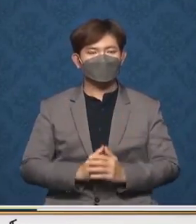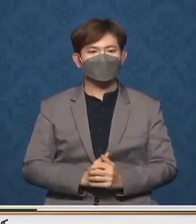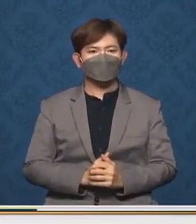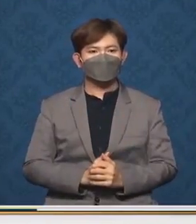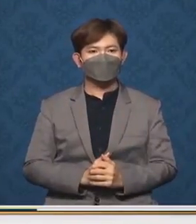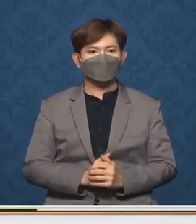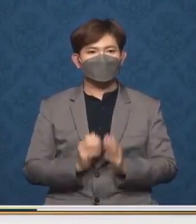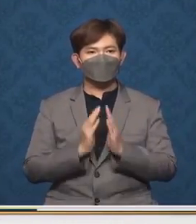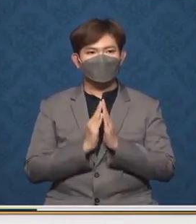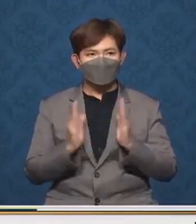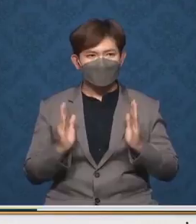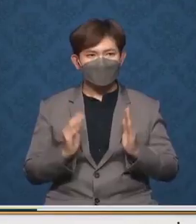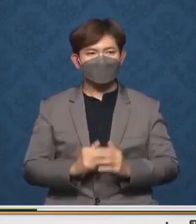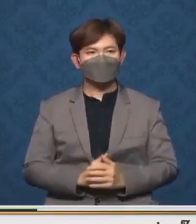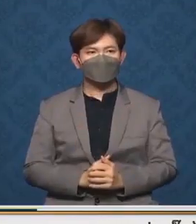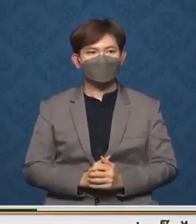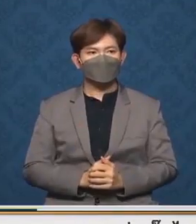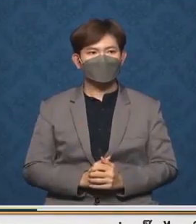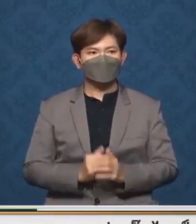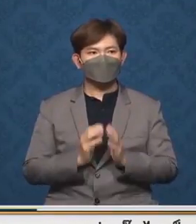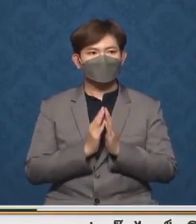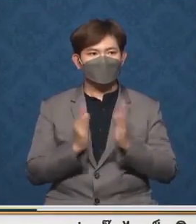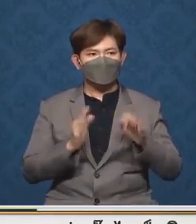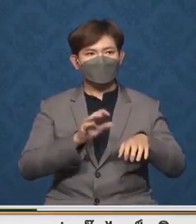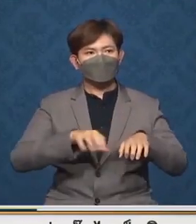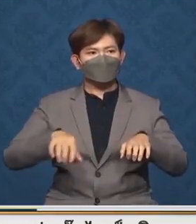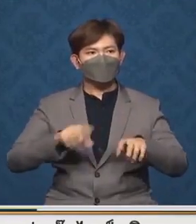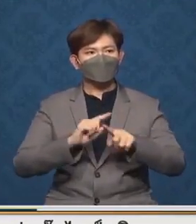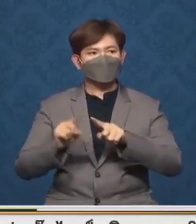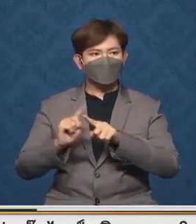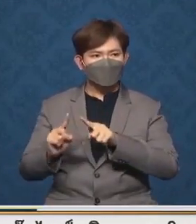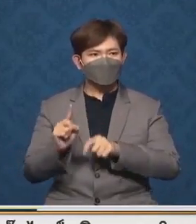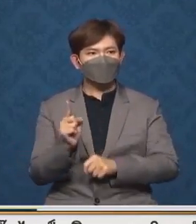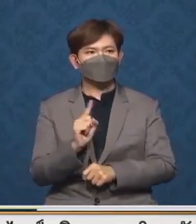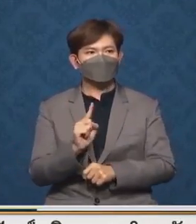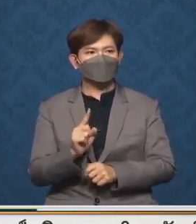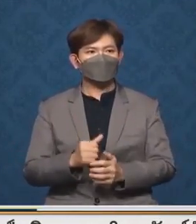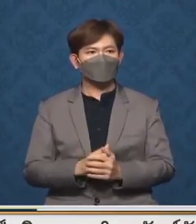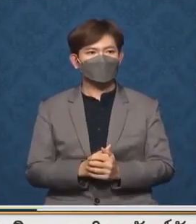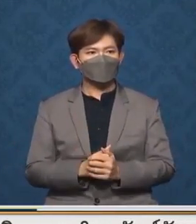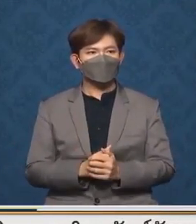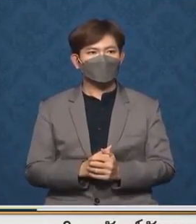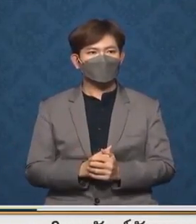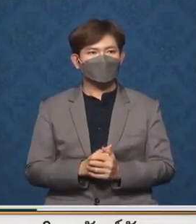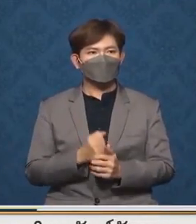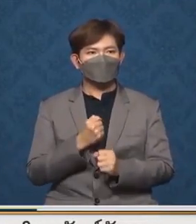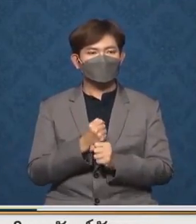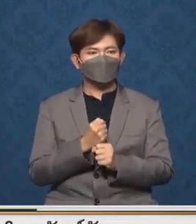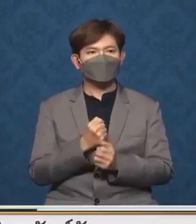คุณค่ะ ขอขอบคุณทุกหน่วยงานทุกคนนะคะที่บทิมนะคะ